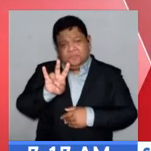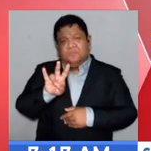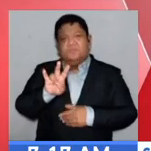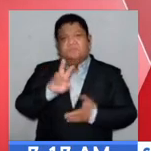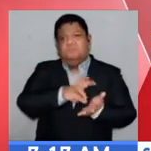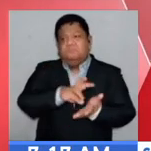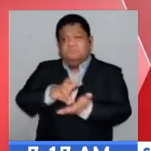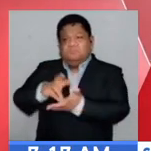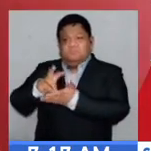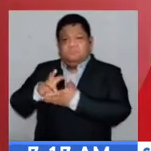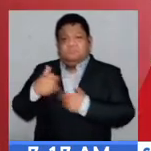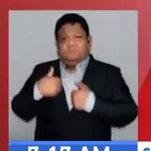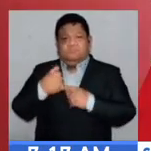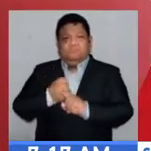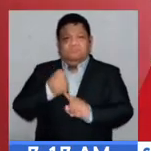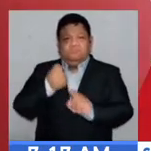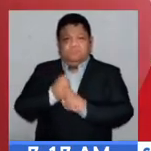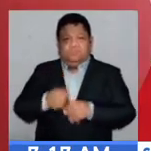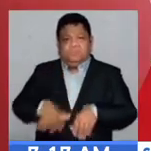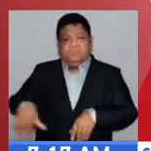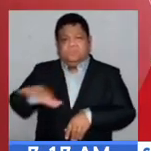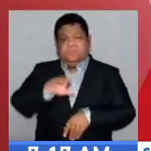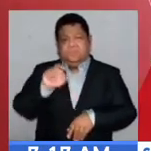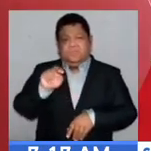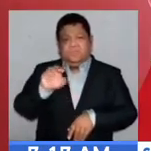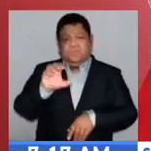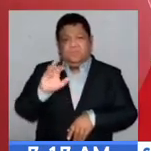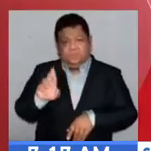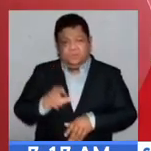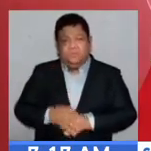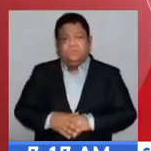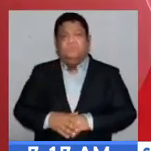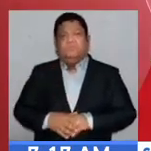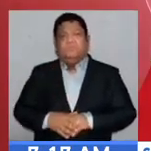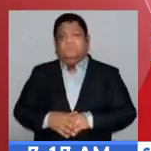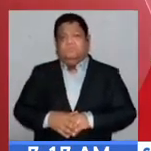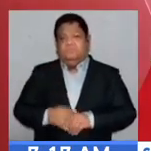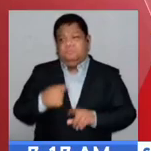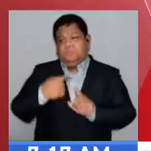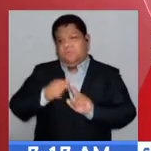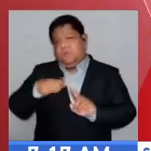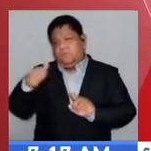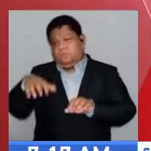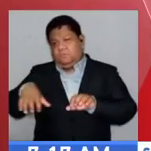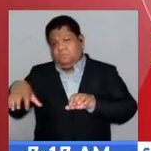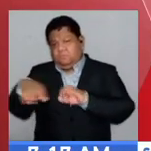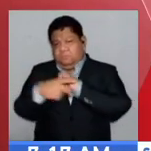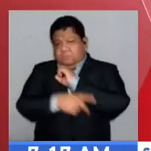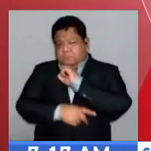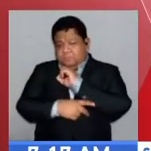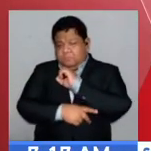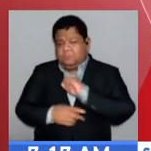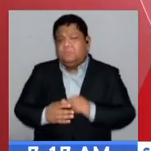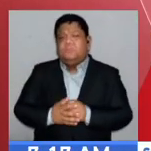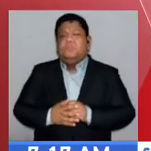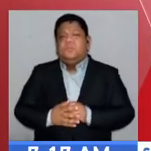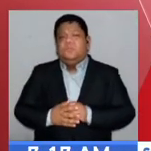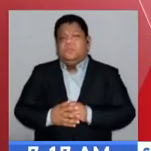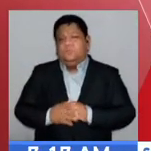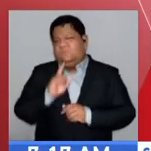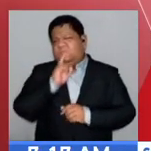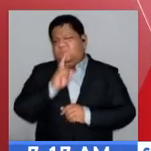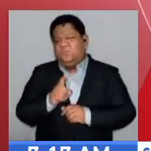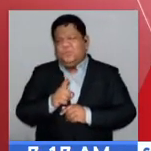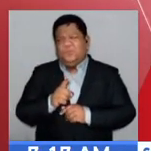Sa Kalakap, at makarating na po, abay, talagang ano na, parang tingin